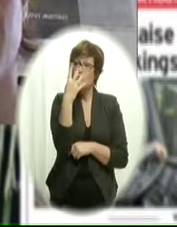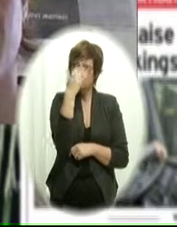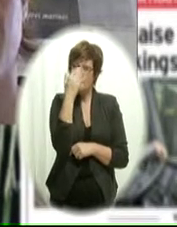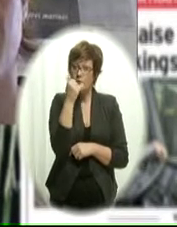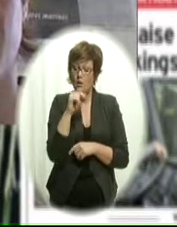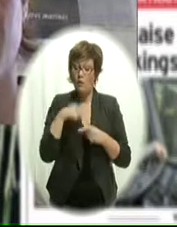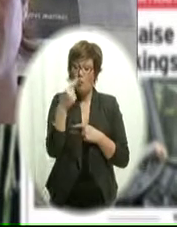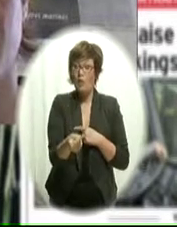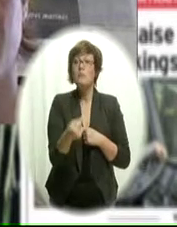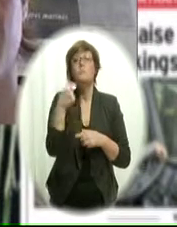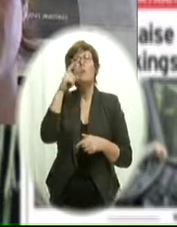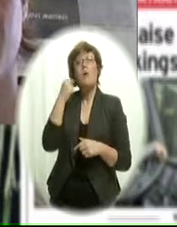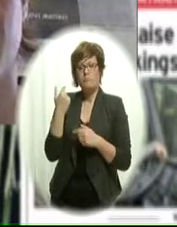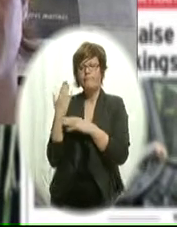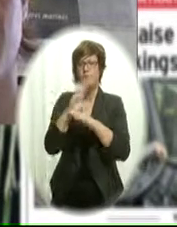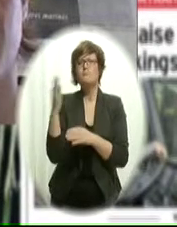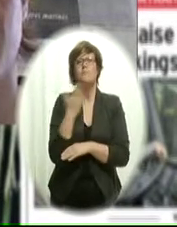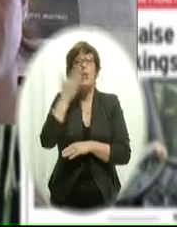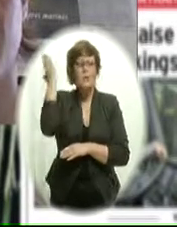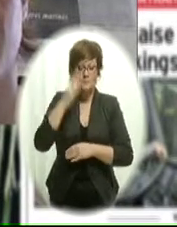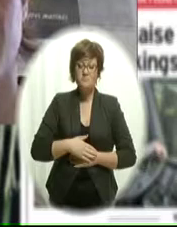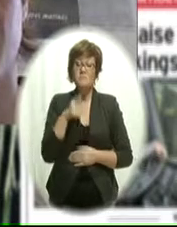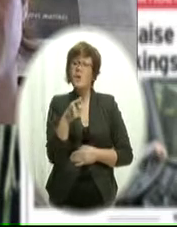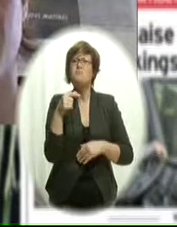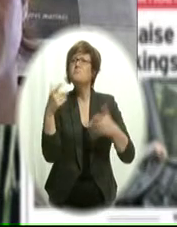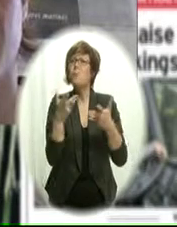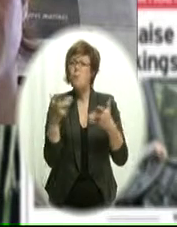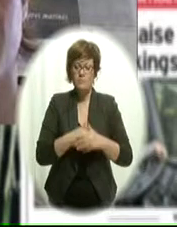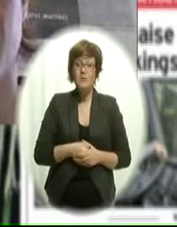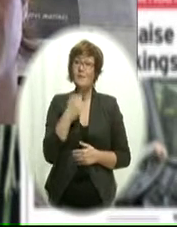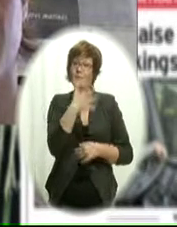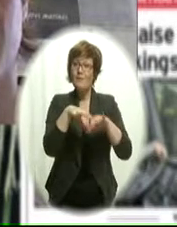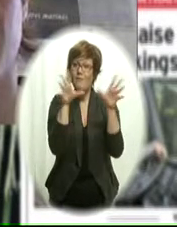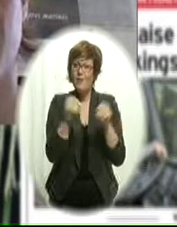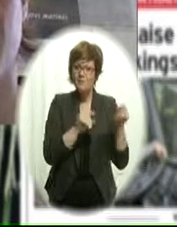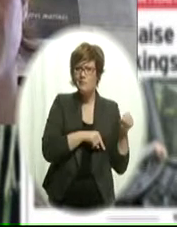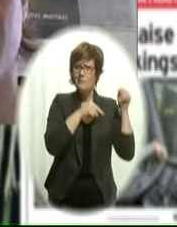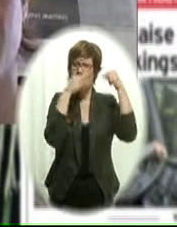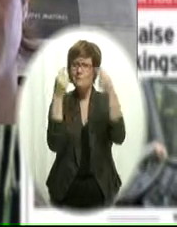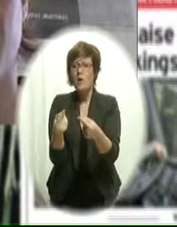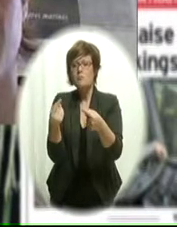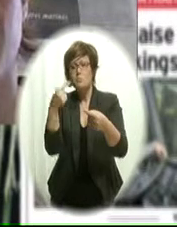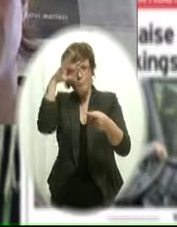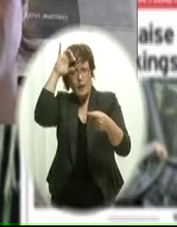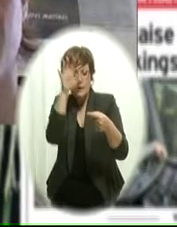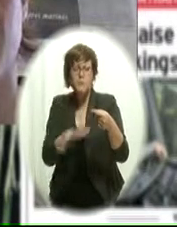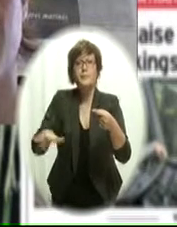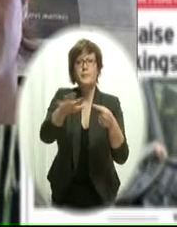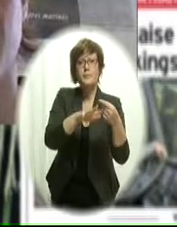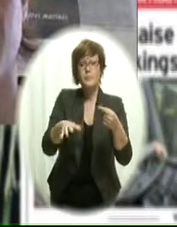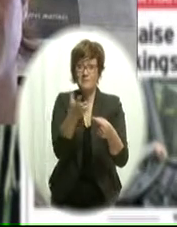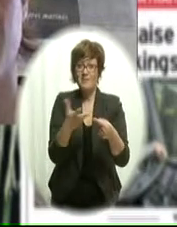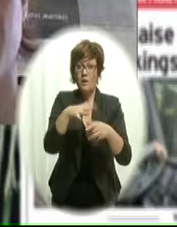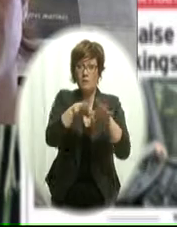5 familles qui s'affrontent sur une île polynésienne plutôt paradisiaque, mais autrement c'est un petit peu genre Koh-Lanta